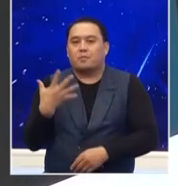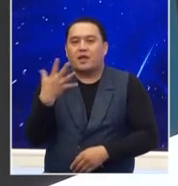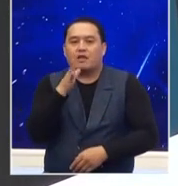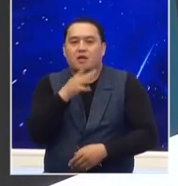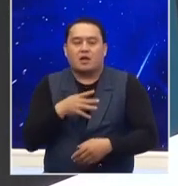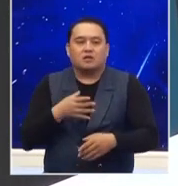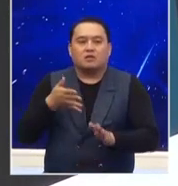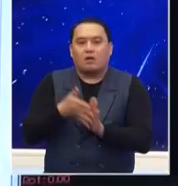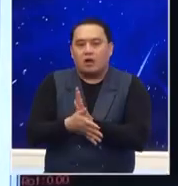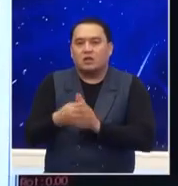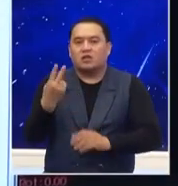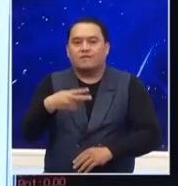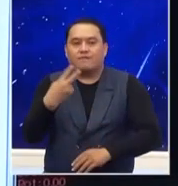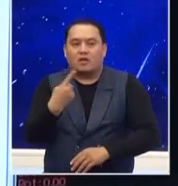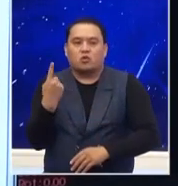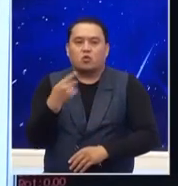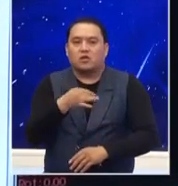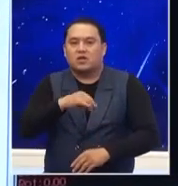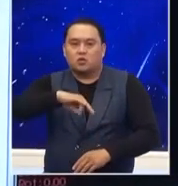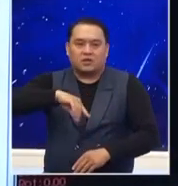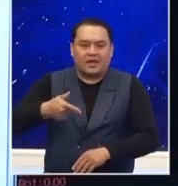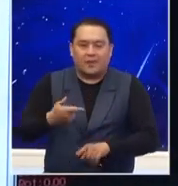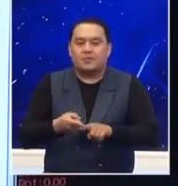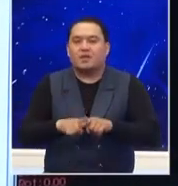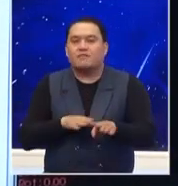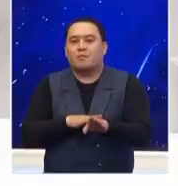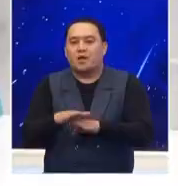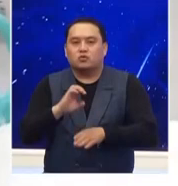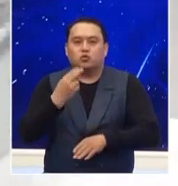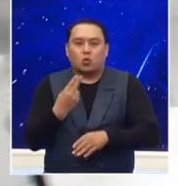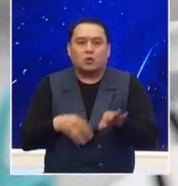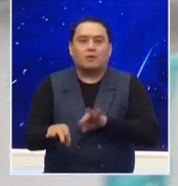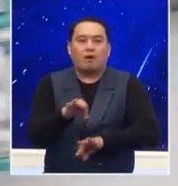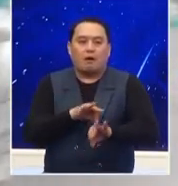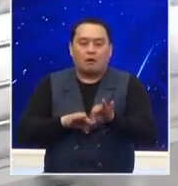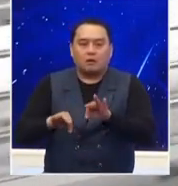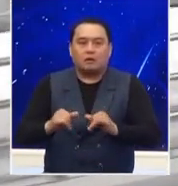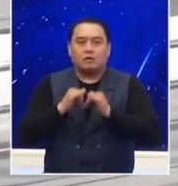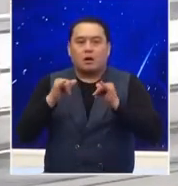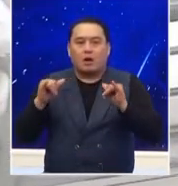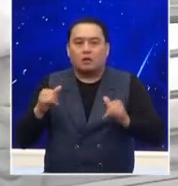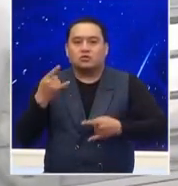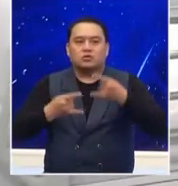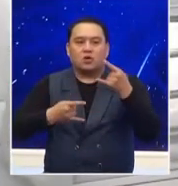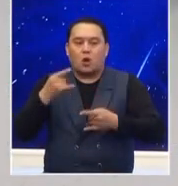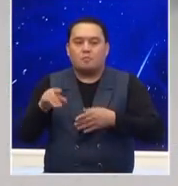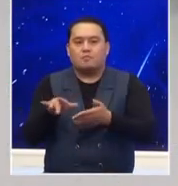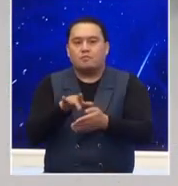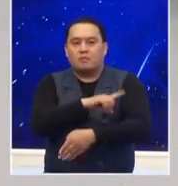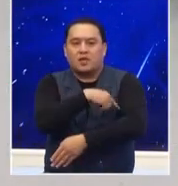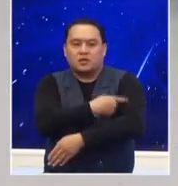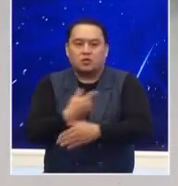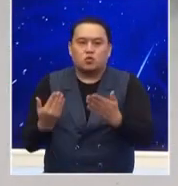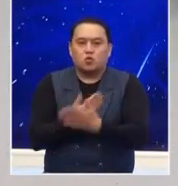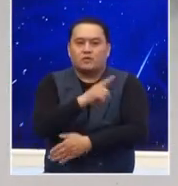будет затрачено порядка 21 триллиона тенге на реализацию социальных проектов. Это развитие телемедицины и строительство